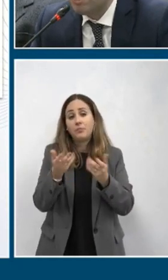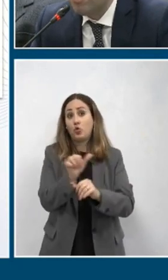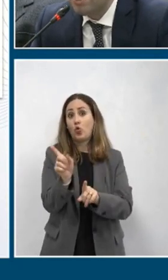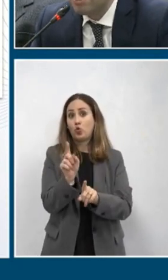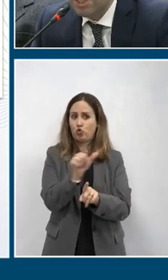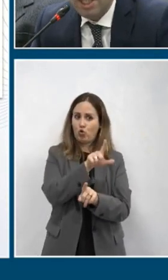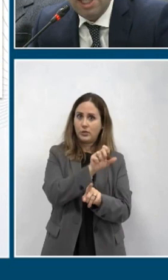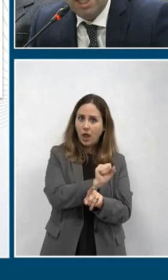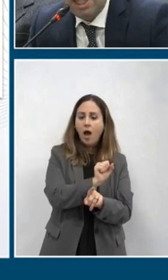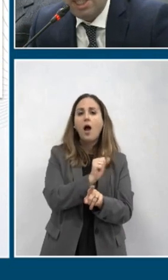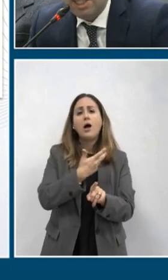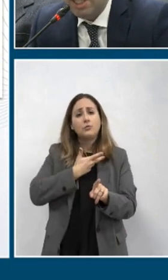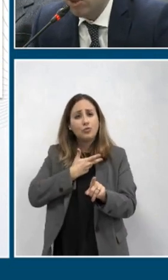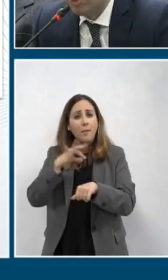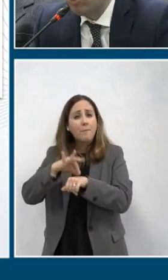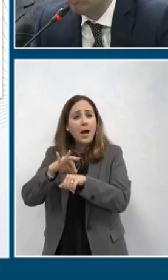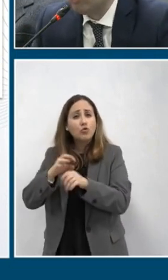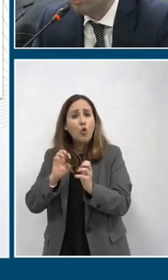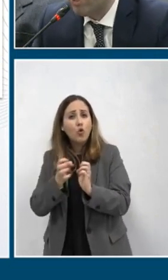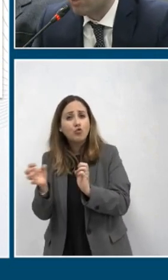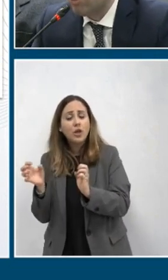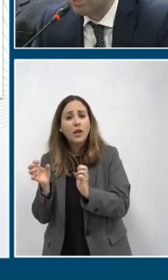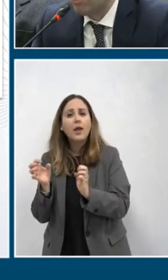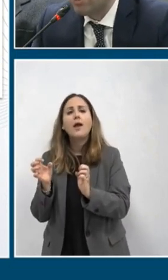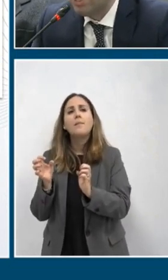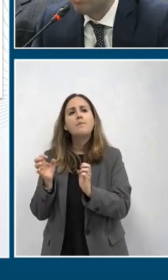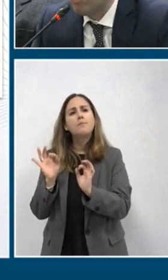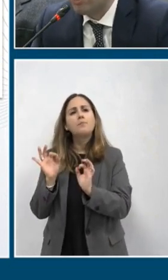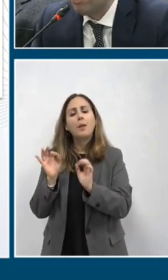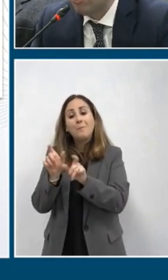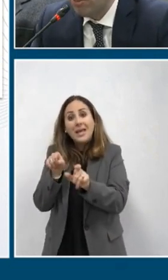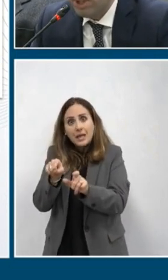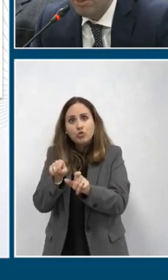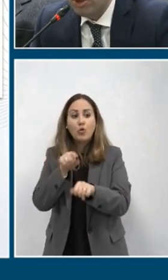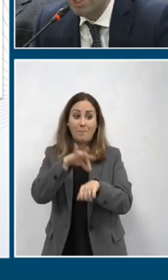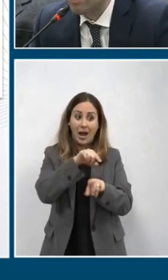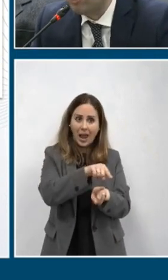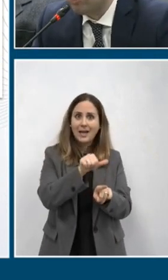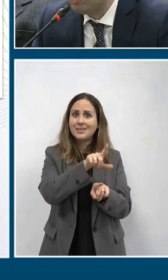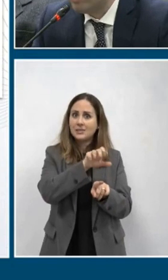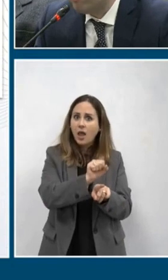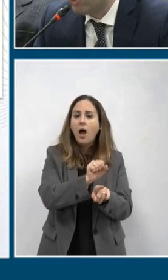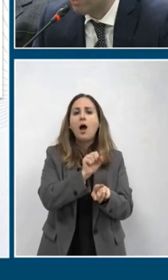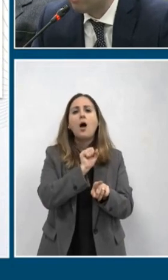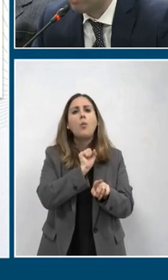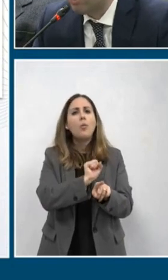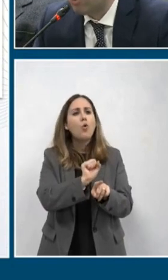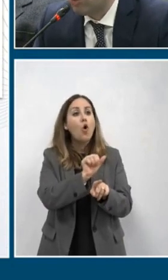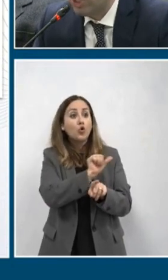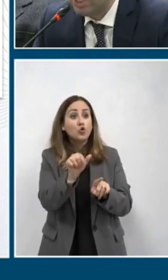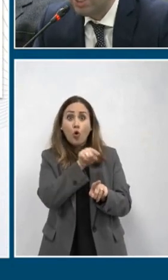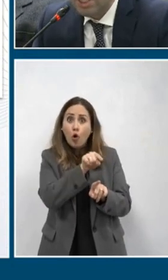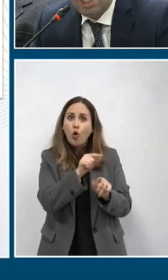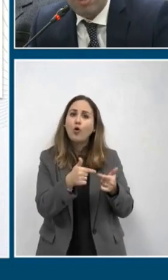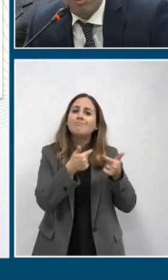potrebbe essere e soprattutto le persone che hanno le non potrebbero non essere gli unici beneficiari di